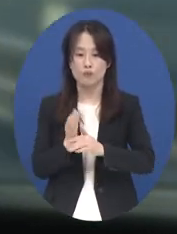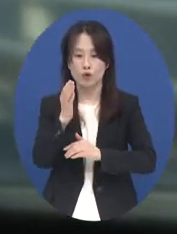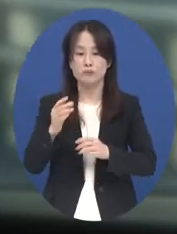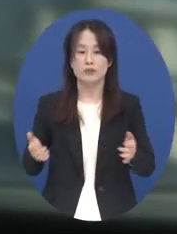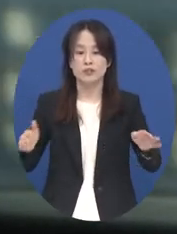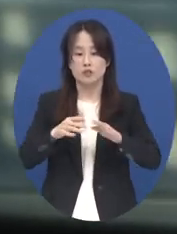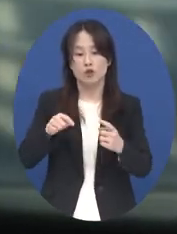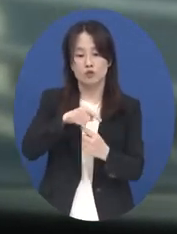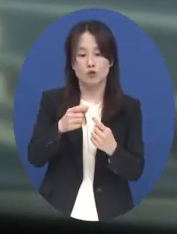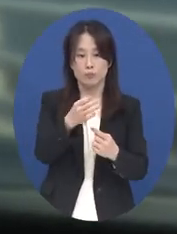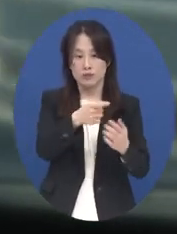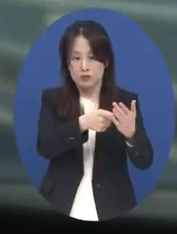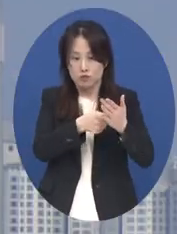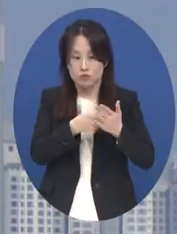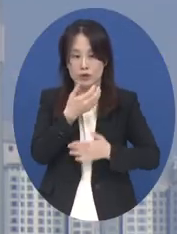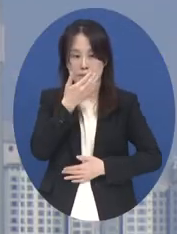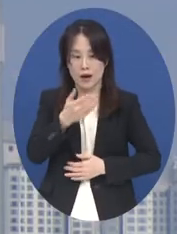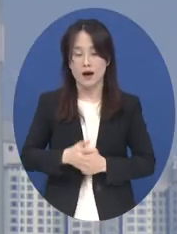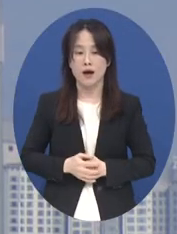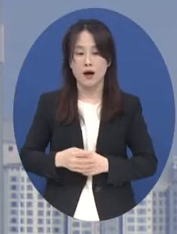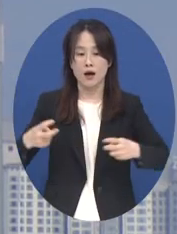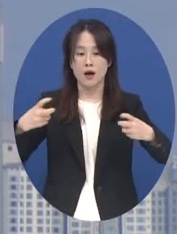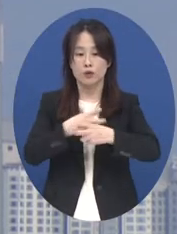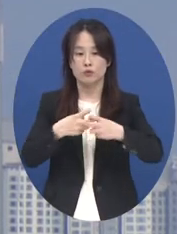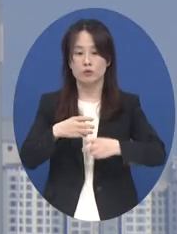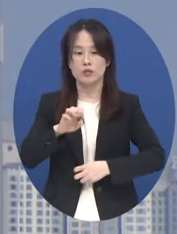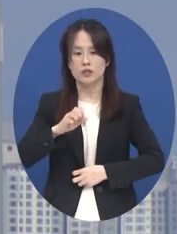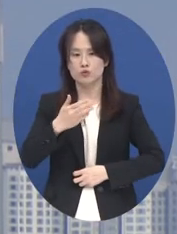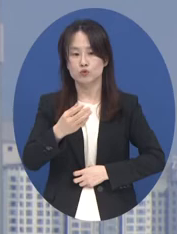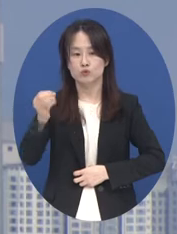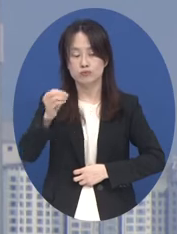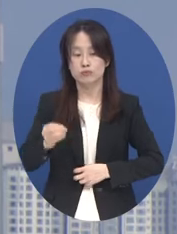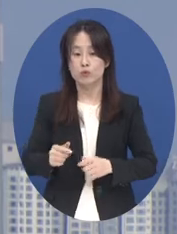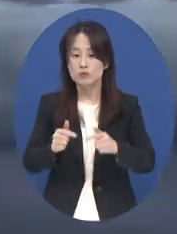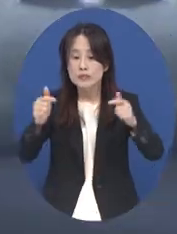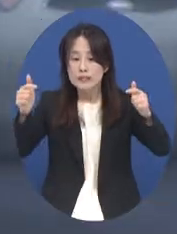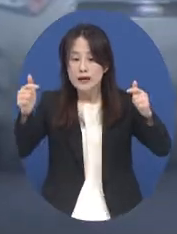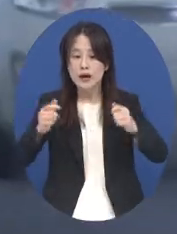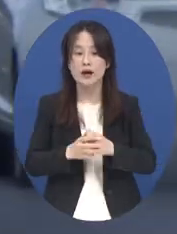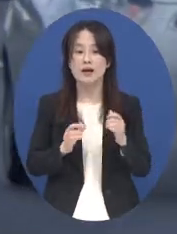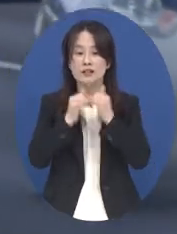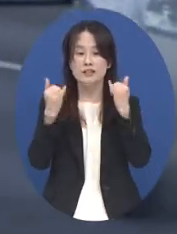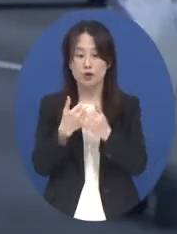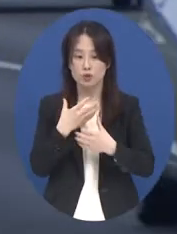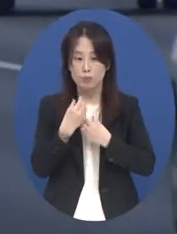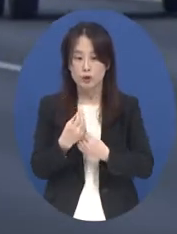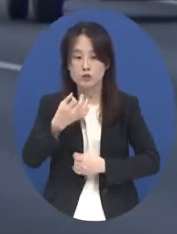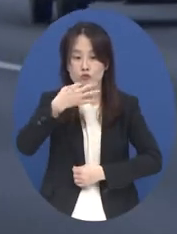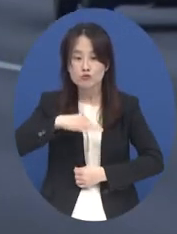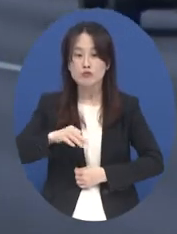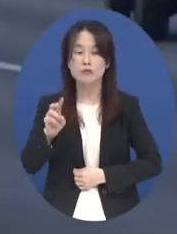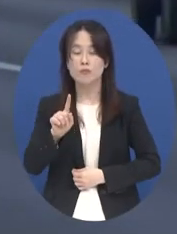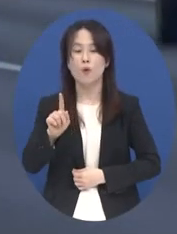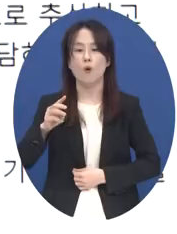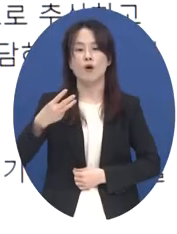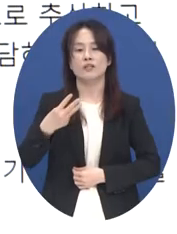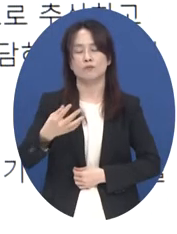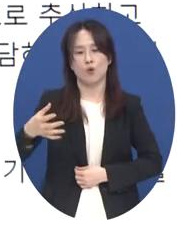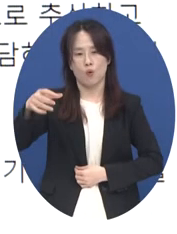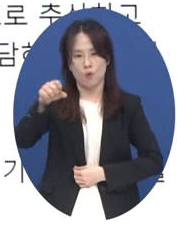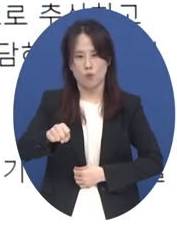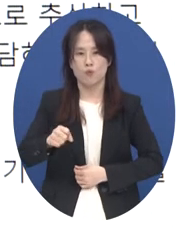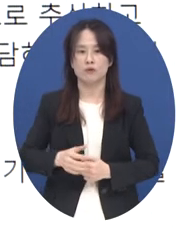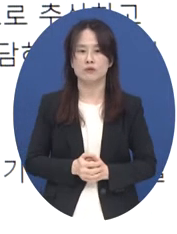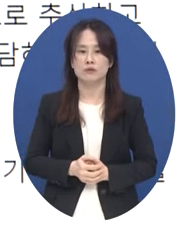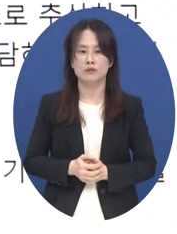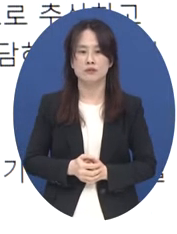시설 운영 비용이 절감되는데요. 교통량이 49% 증가하는 것에 따른 사회적 편익 효과는 3천억 원에 달합니다.